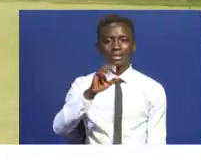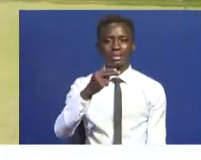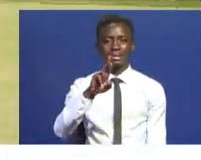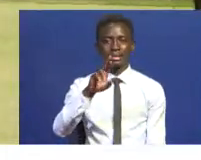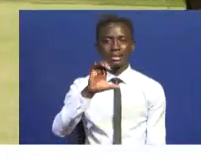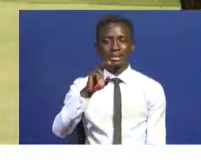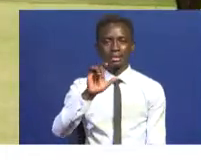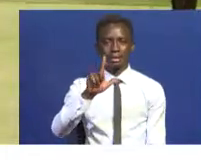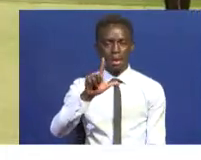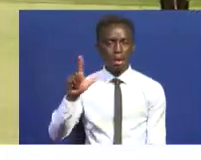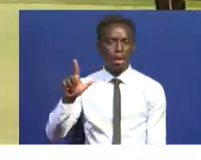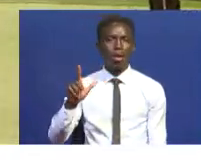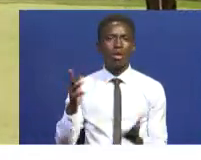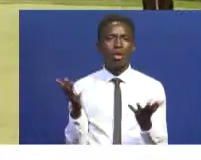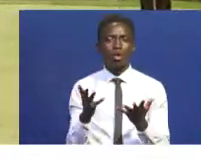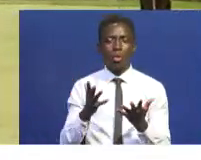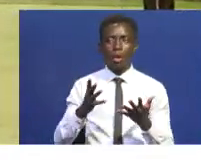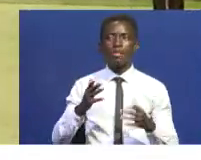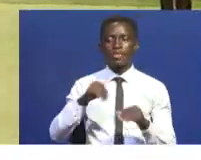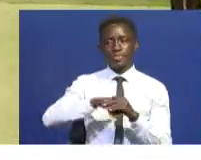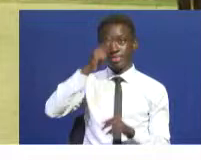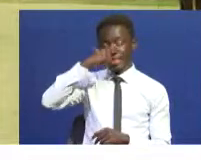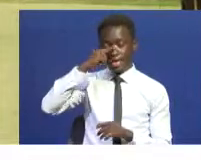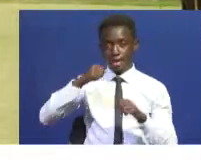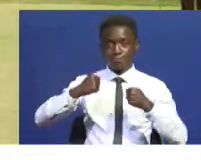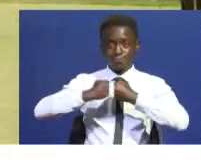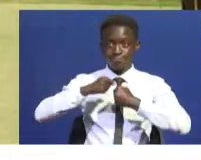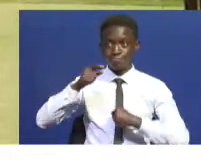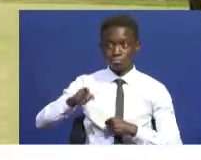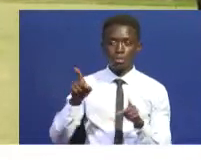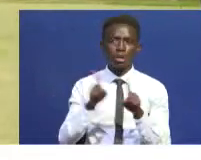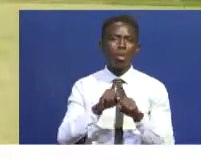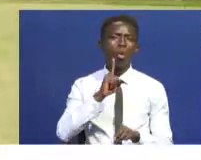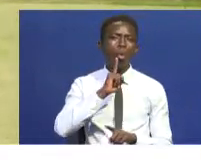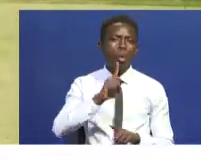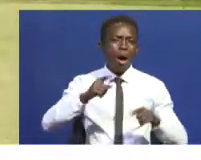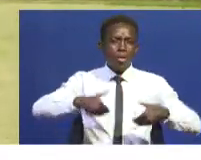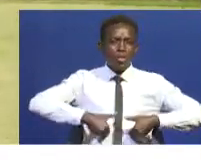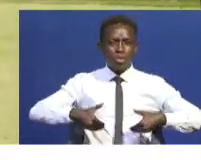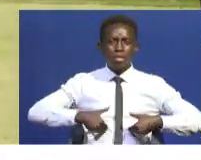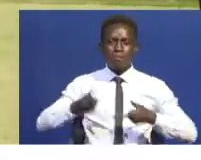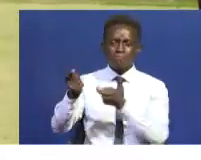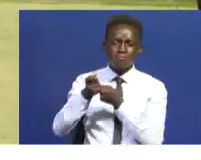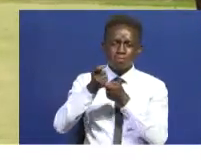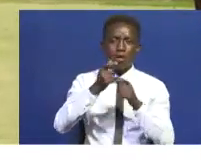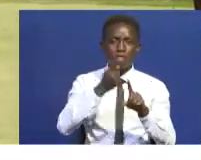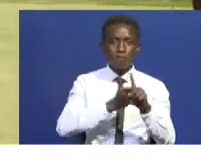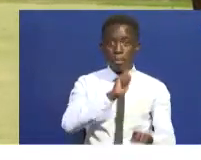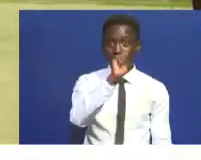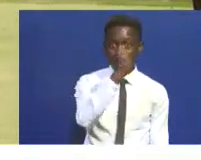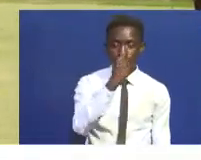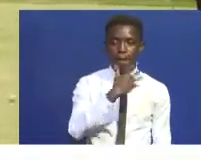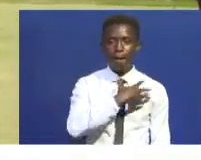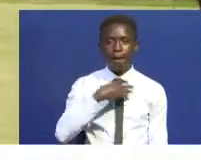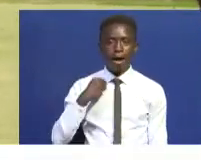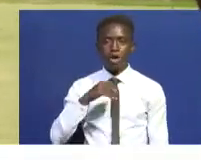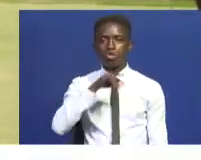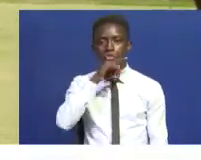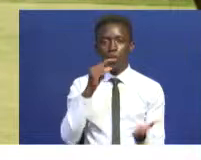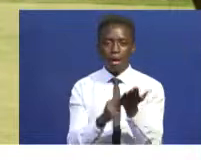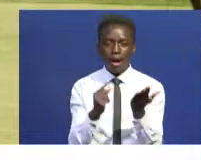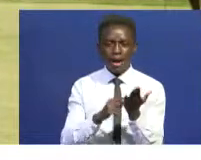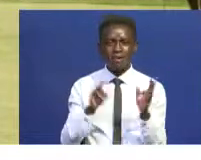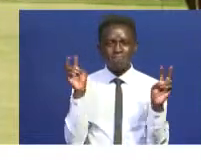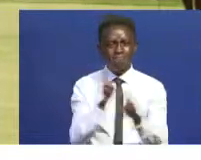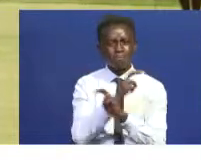hayo yamewaleta pamoja wachezaji 111 chipukizi kutoka Kenya na Uganda ambao watawania zawadi za pesa na